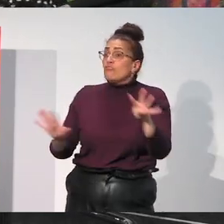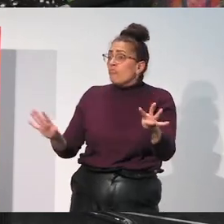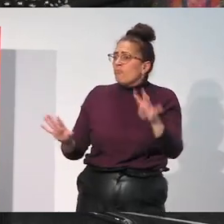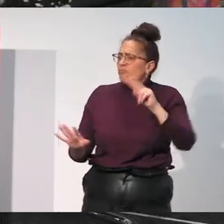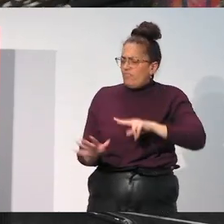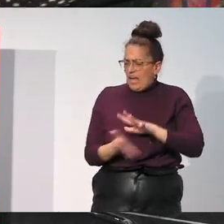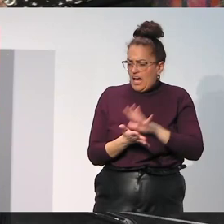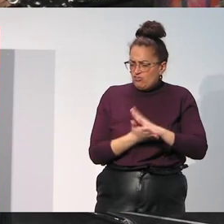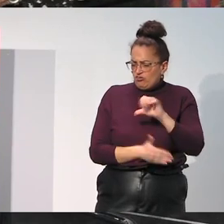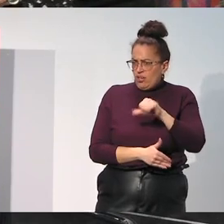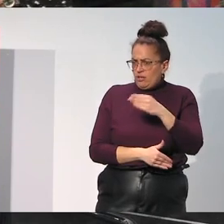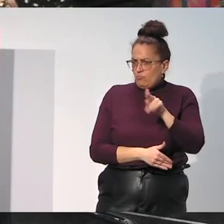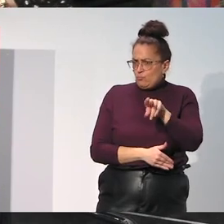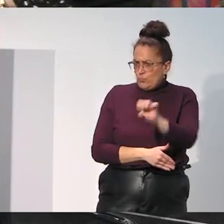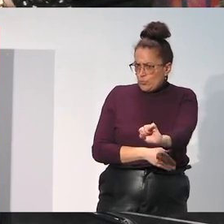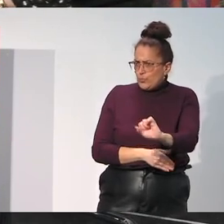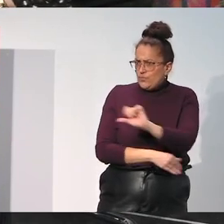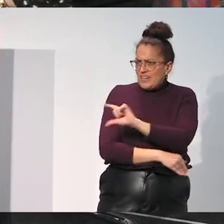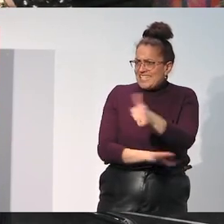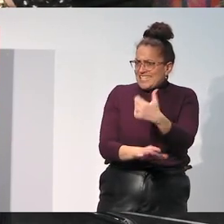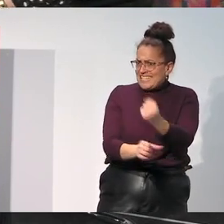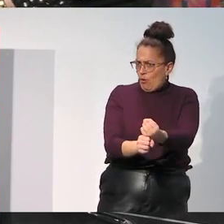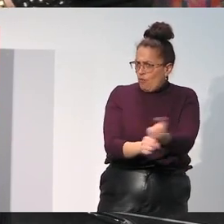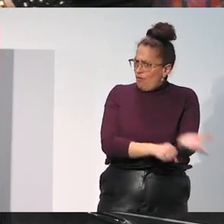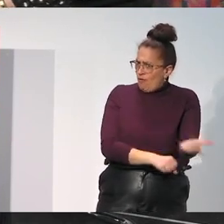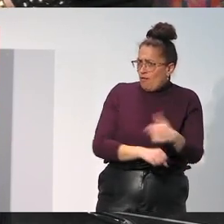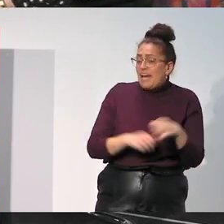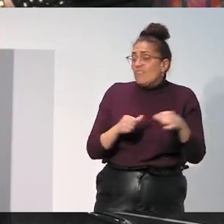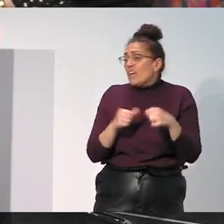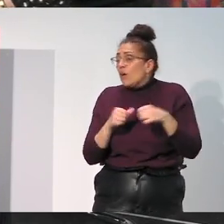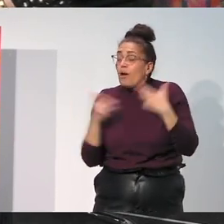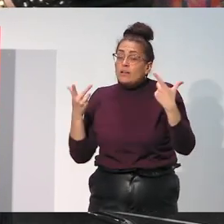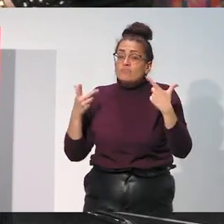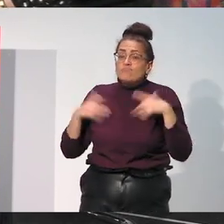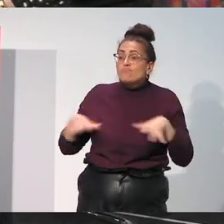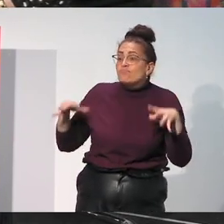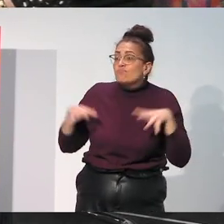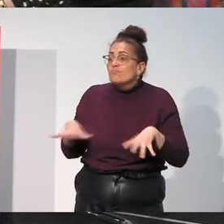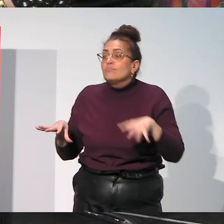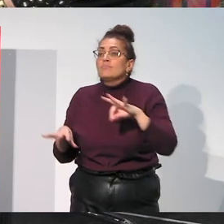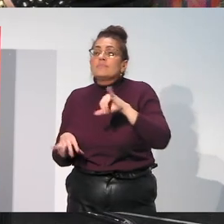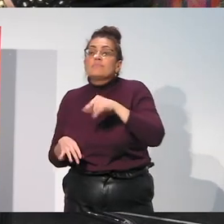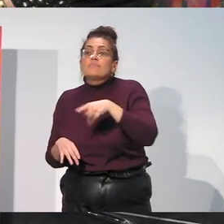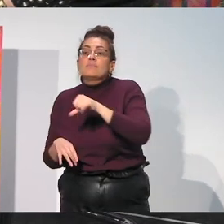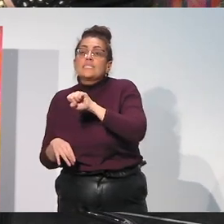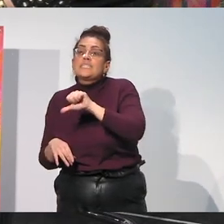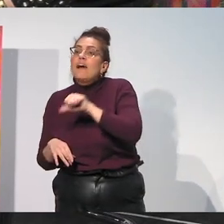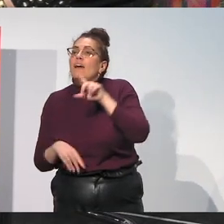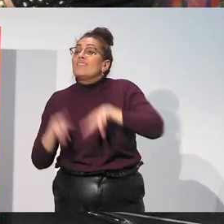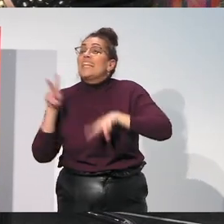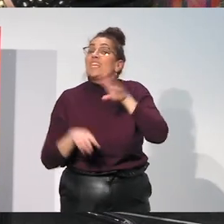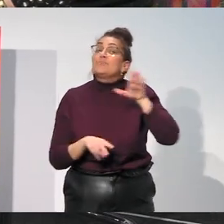semble, donc très jeune, et c'est Camus qui se balade dans les ruines de Tipasa, son village